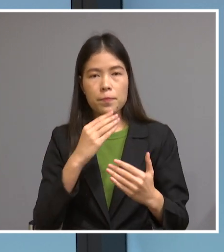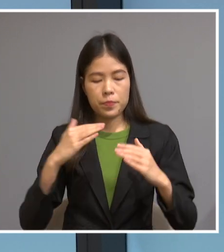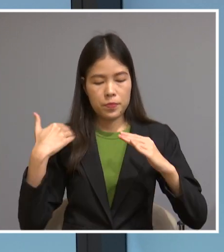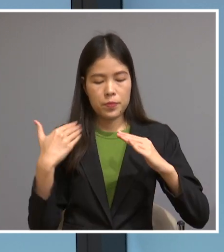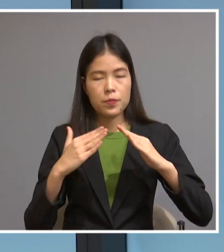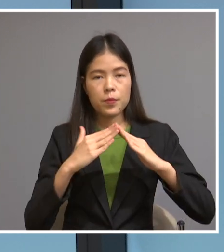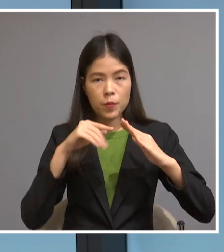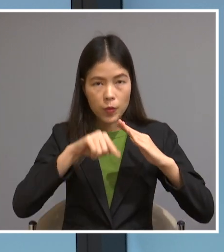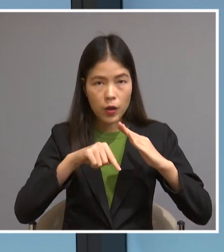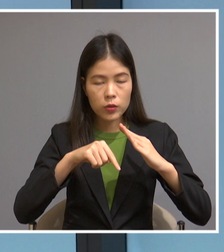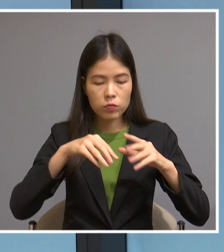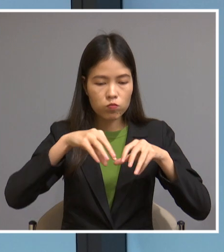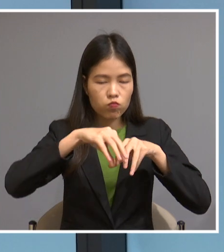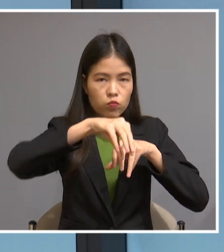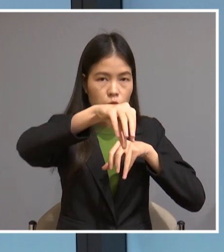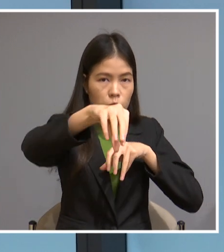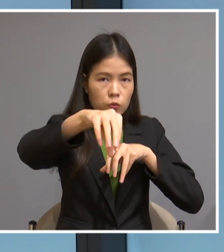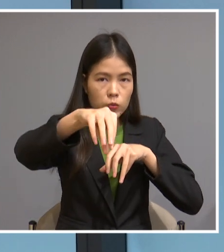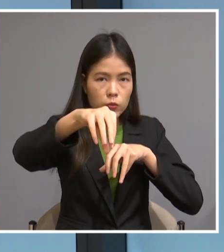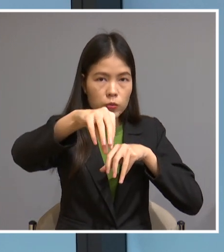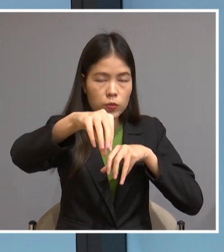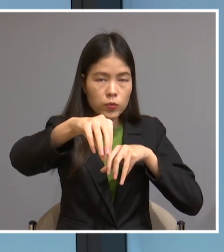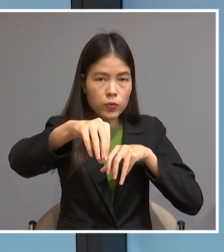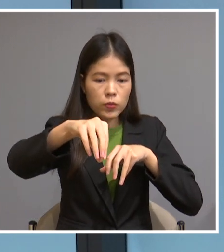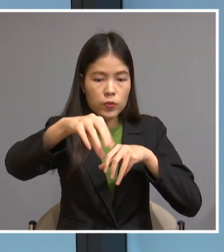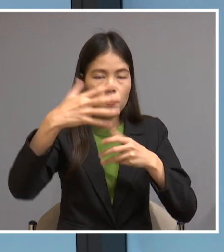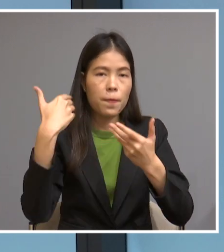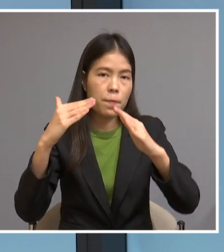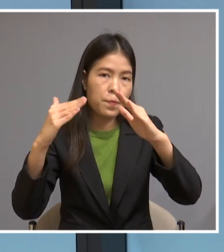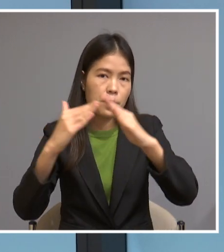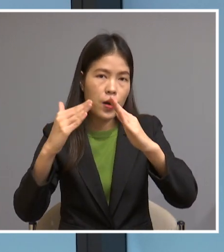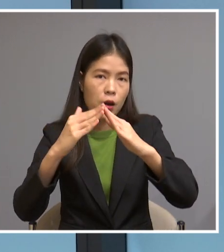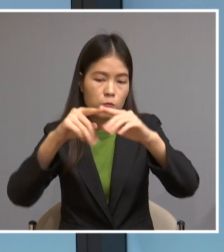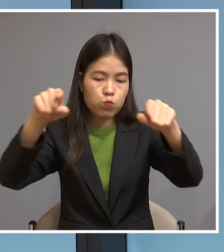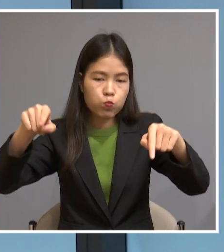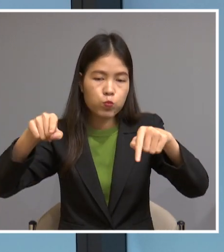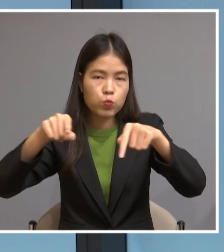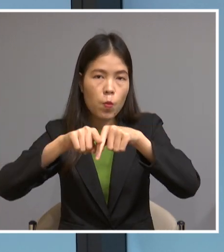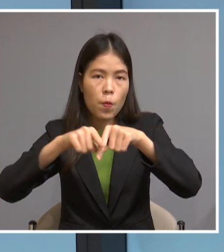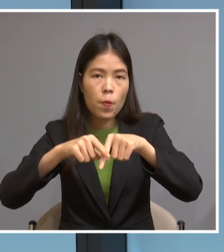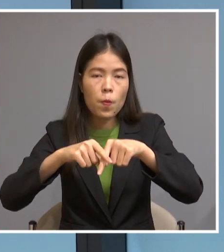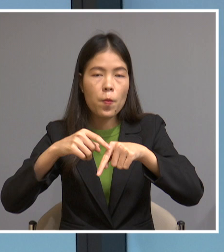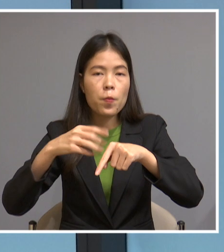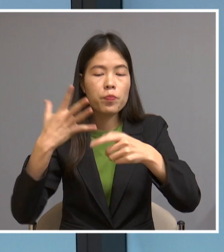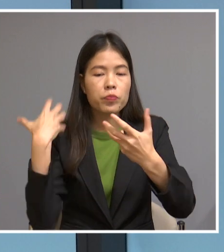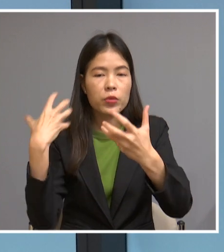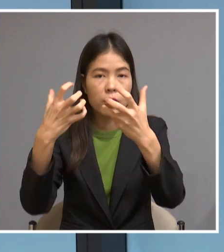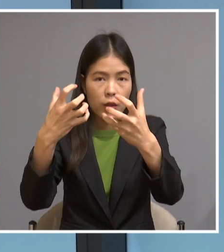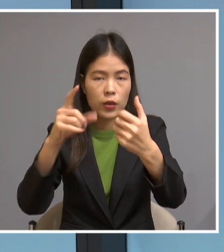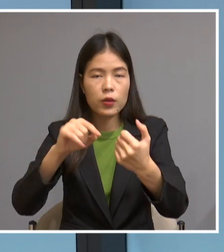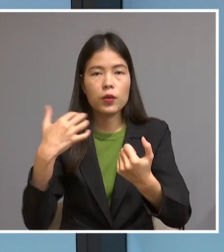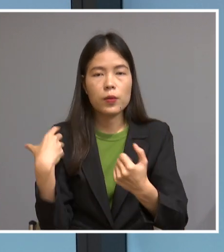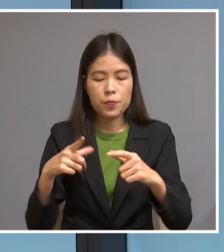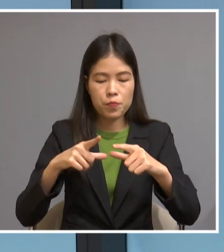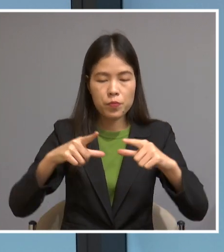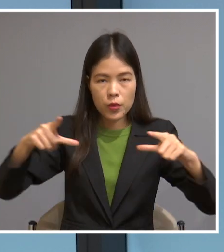็ต้องขอกับเรีนว่า ทางชงดงการปัจจุบันกมทางหลวงเราได้รับงบประมาณเพื่อก่อสร้างขยายเป็ทางข